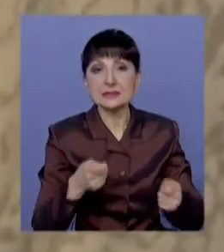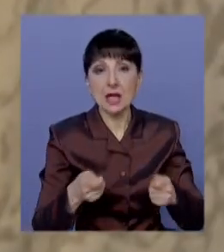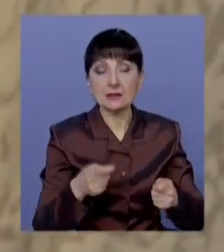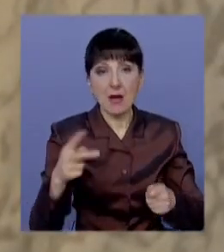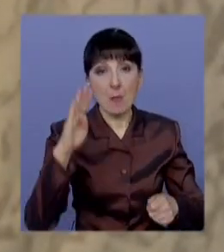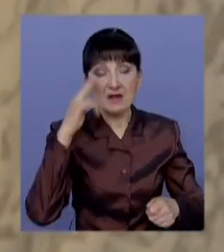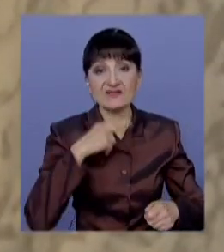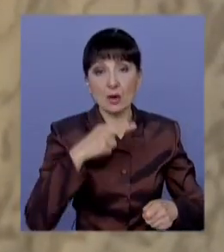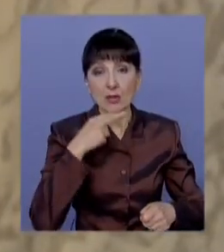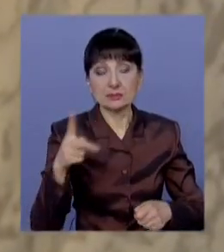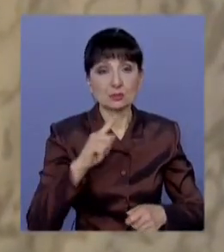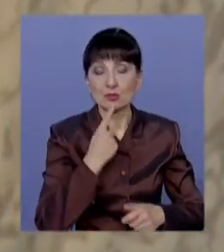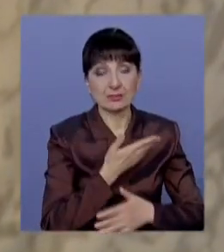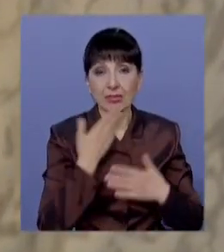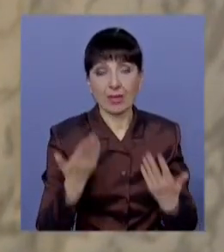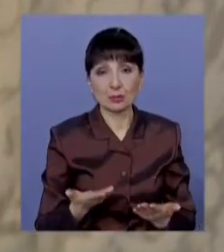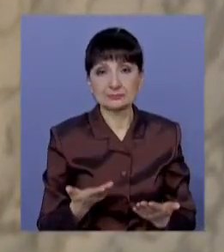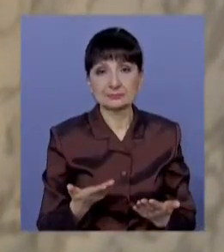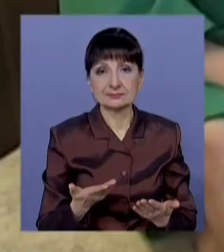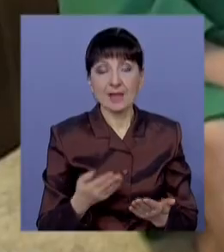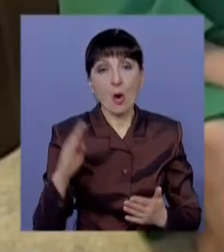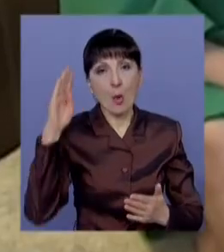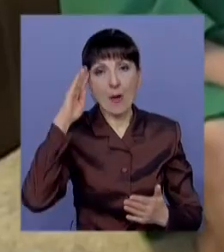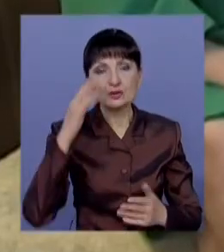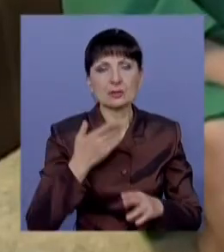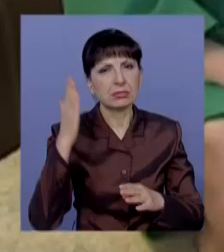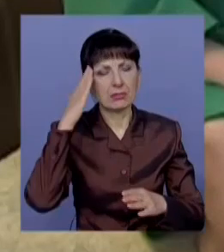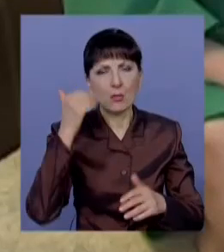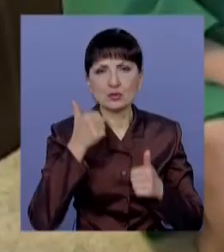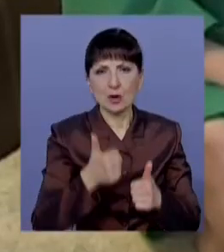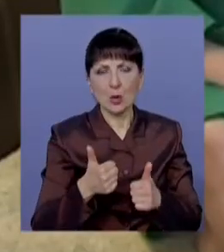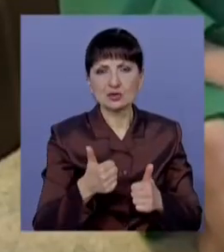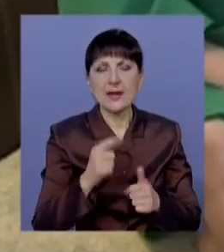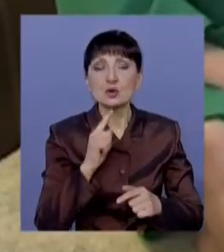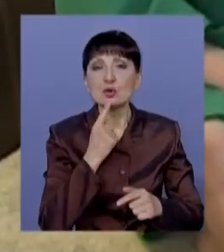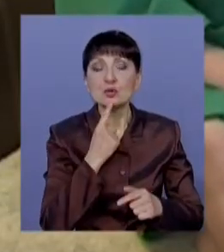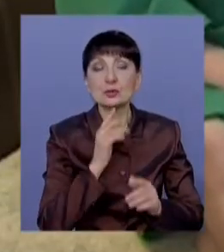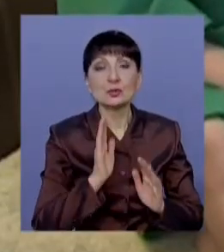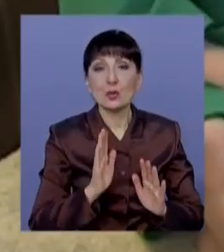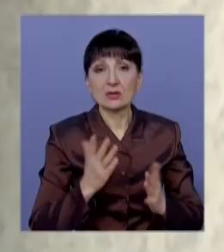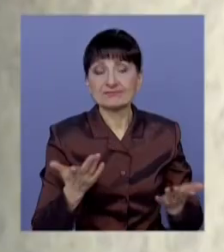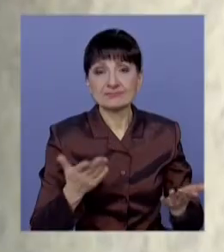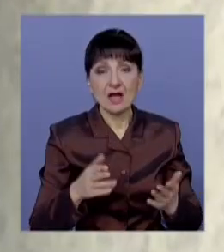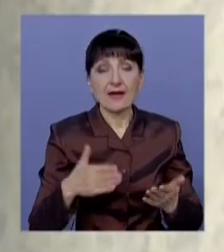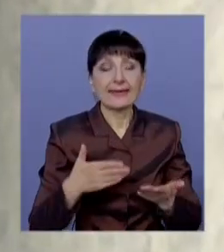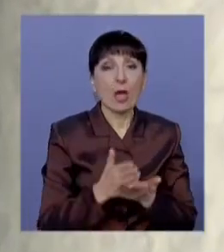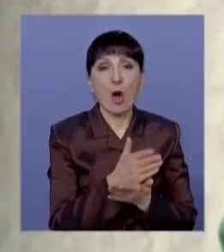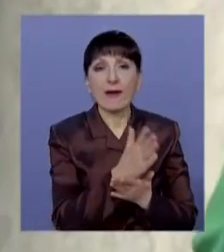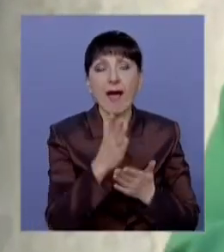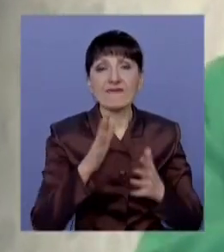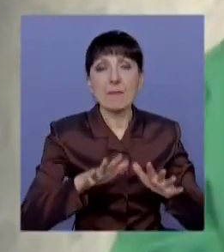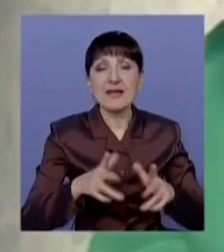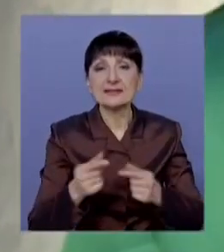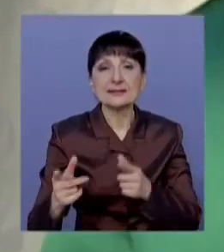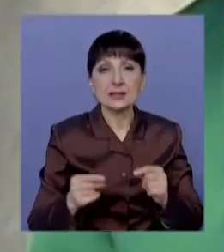второклассника Арсена Топенова не составляет особого труда. У мальчика дар от Бога. Без особых затруднений он показывает и географическое расположение государств.